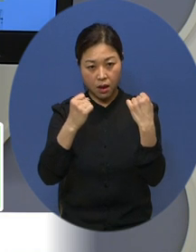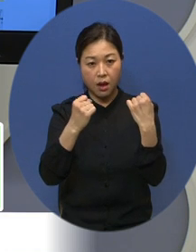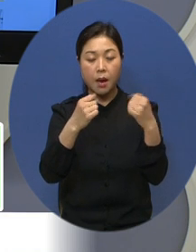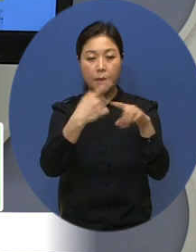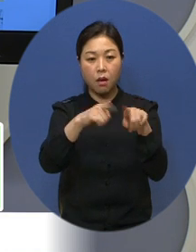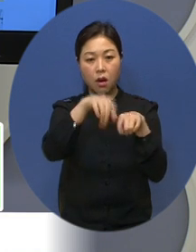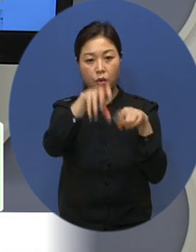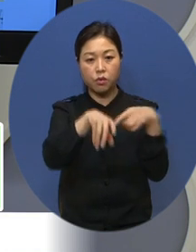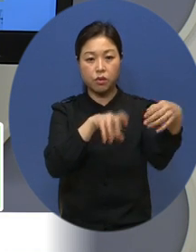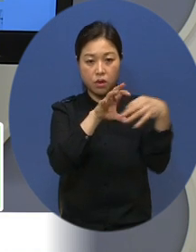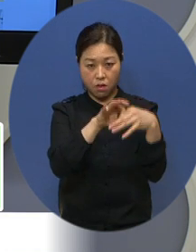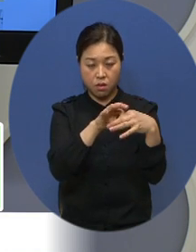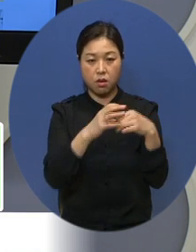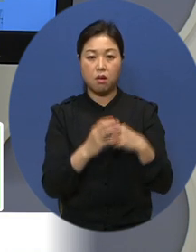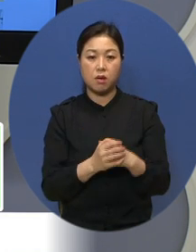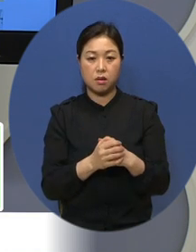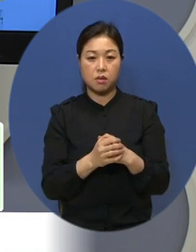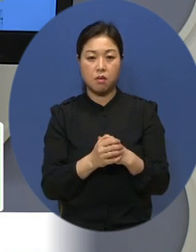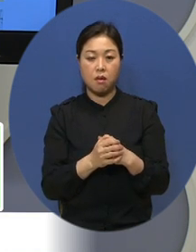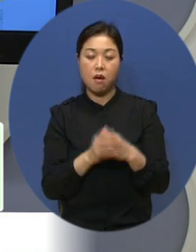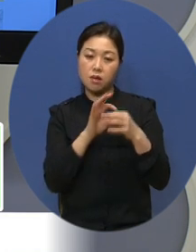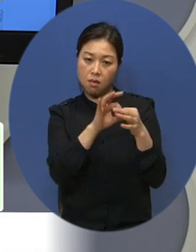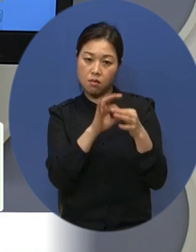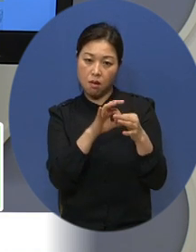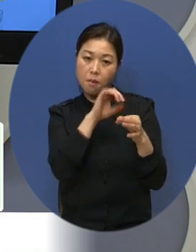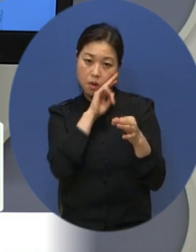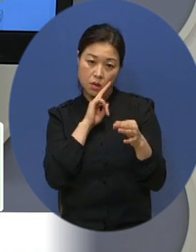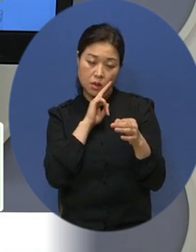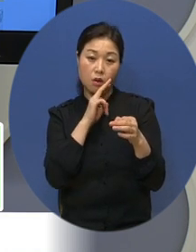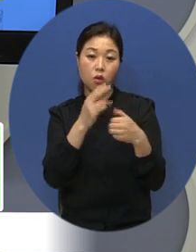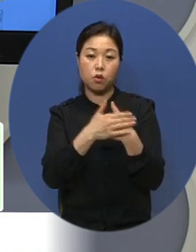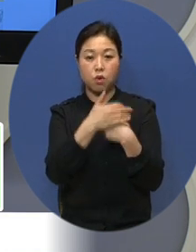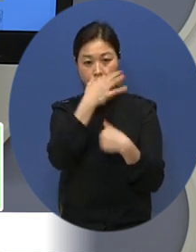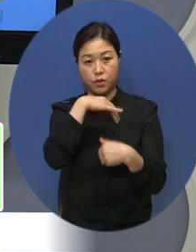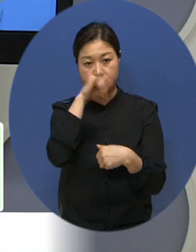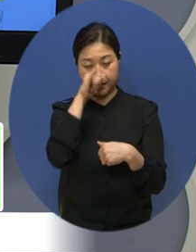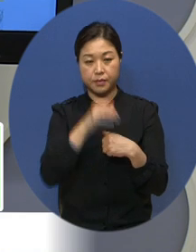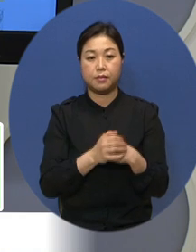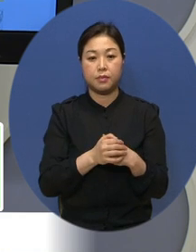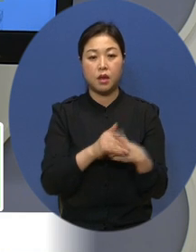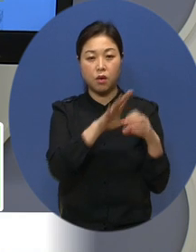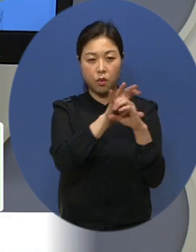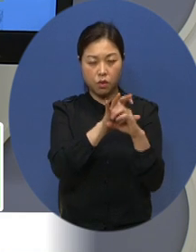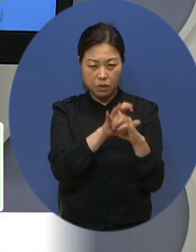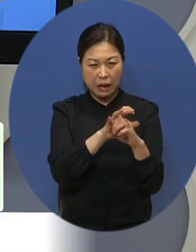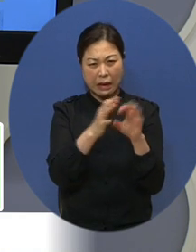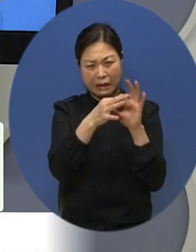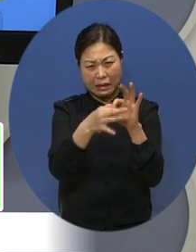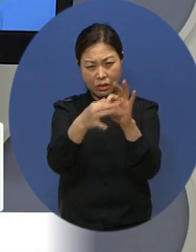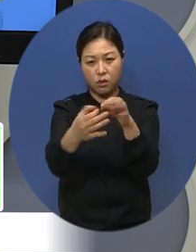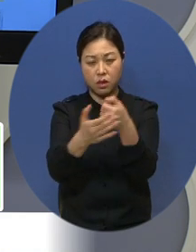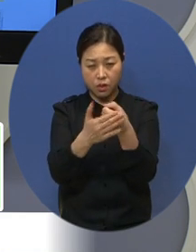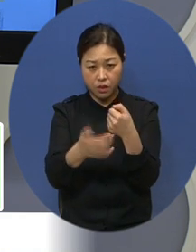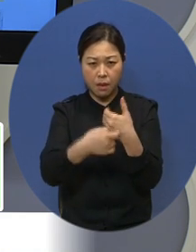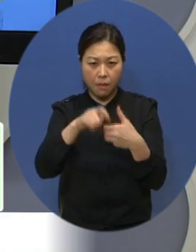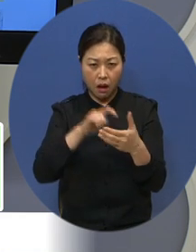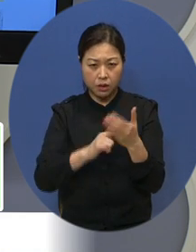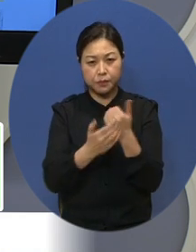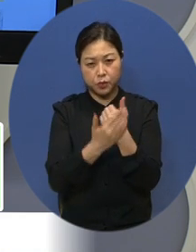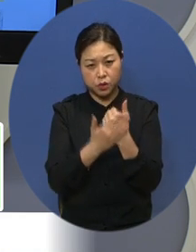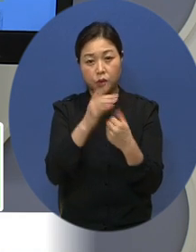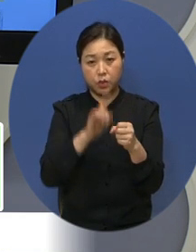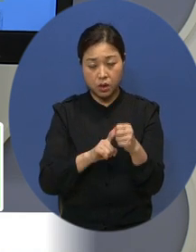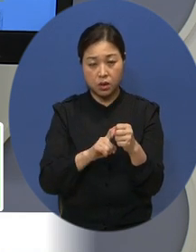해 사용자의 편의성과 활용도를 높여 는데요 한편 코로나 장기화로 인한 10미 지원을 위해